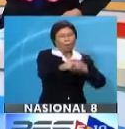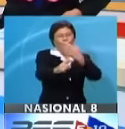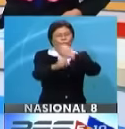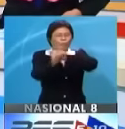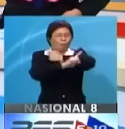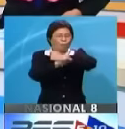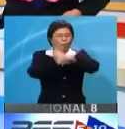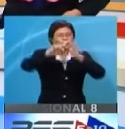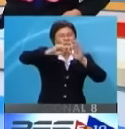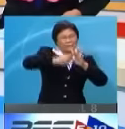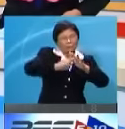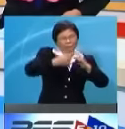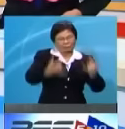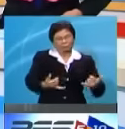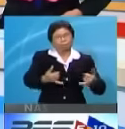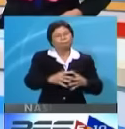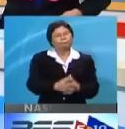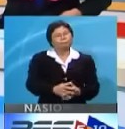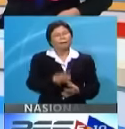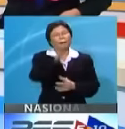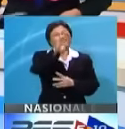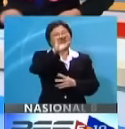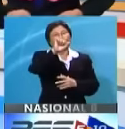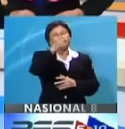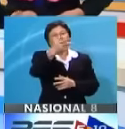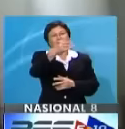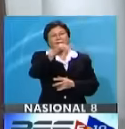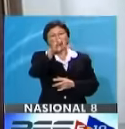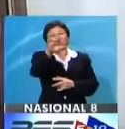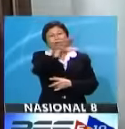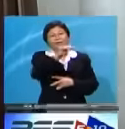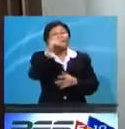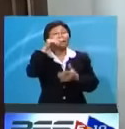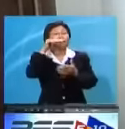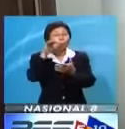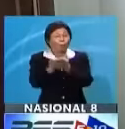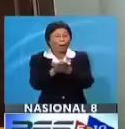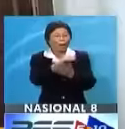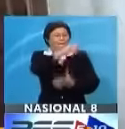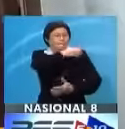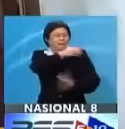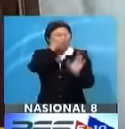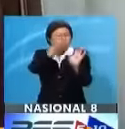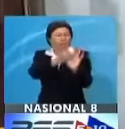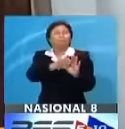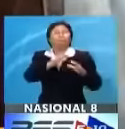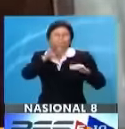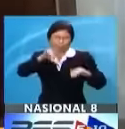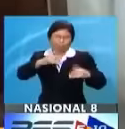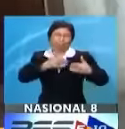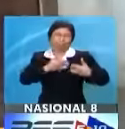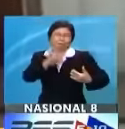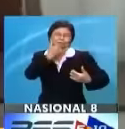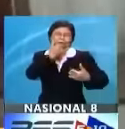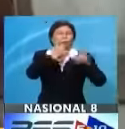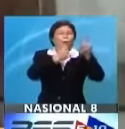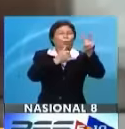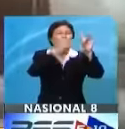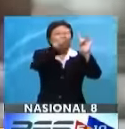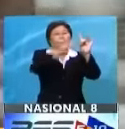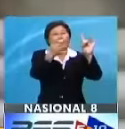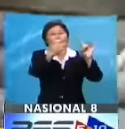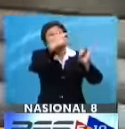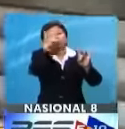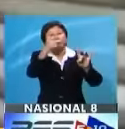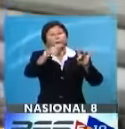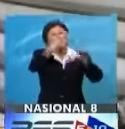hukuman itu berkuat kuasa hari ini. Bashir dan isterinya, seorang pegawai bank Nur Sheila Kanan, mengaku bersalah pada 28 April lalu